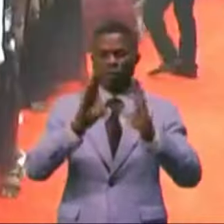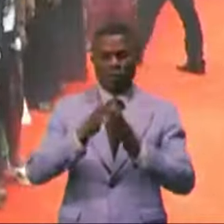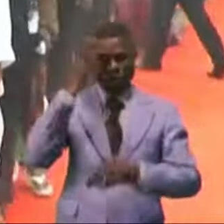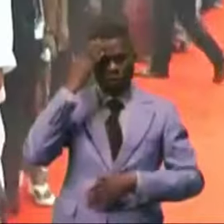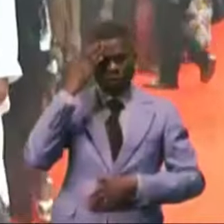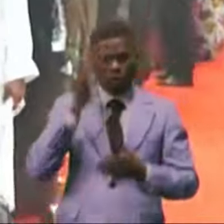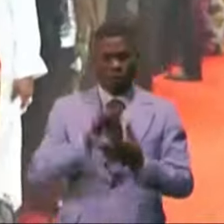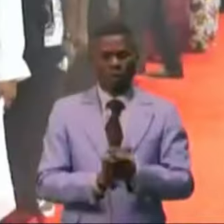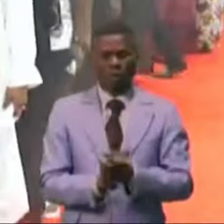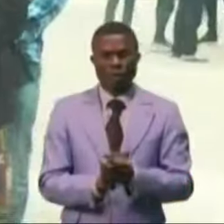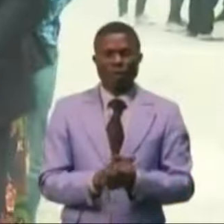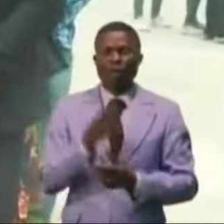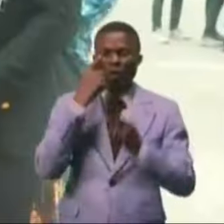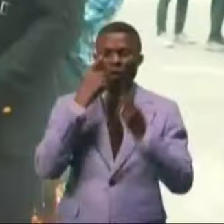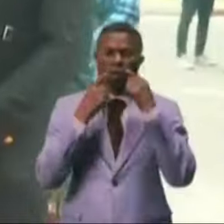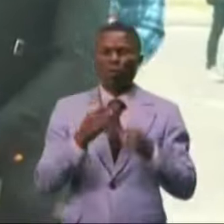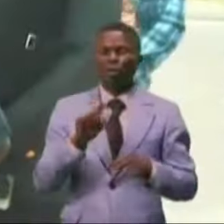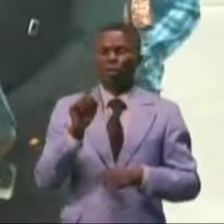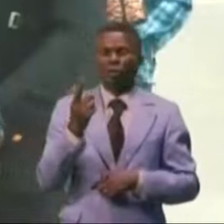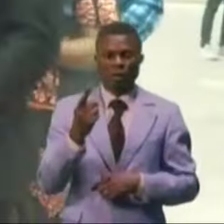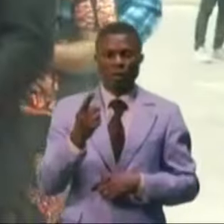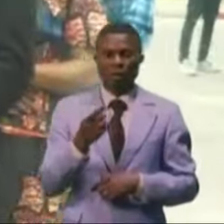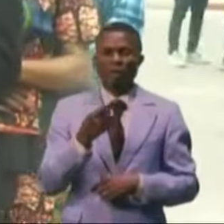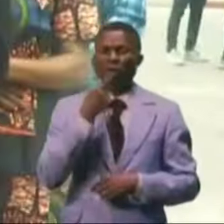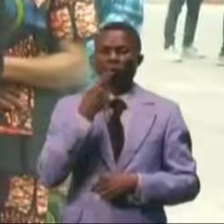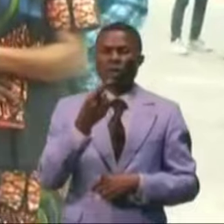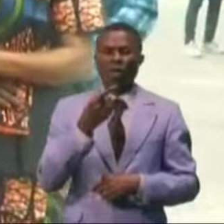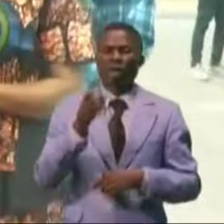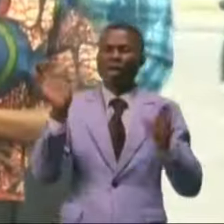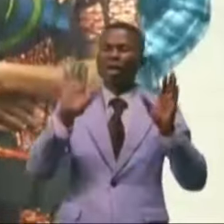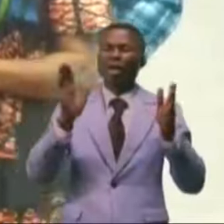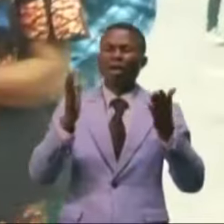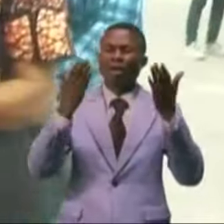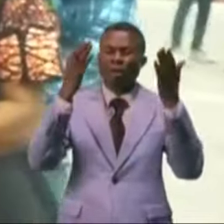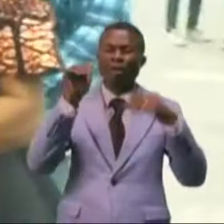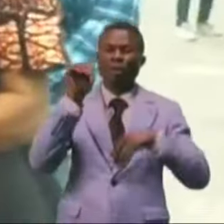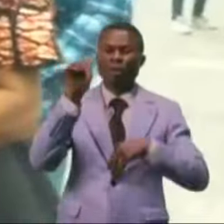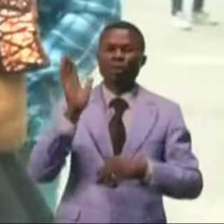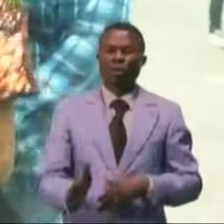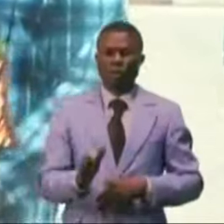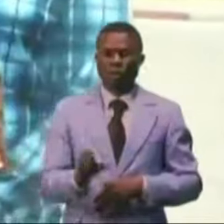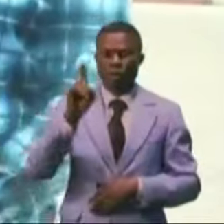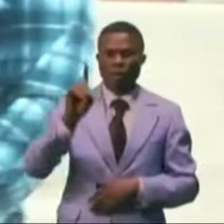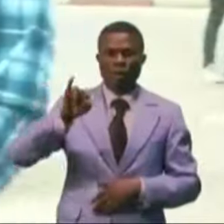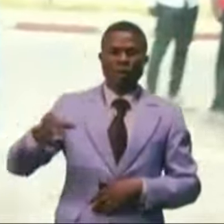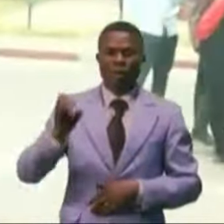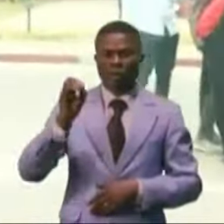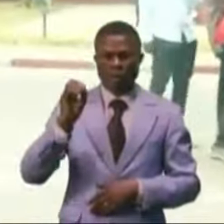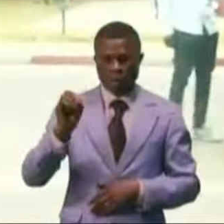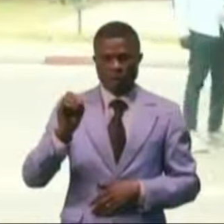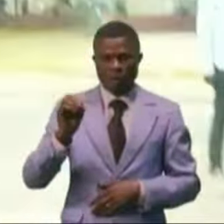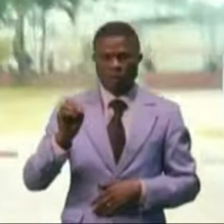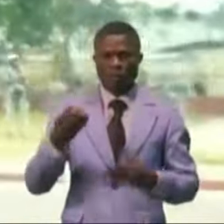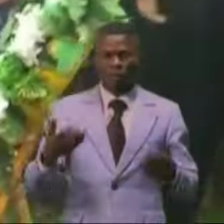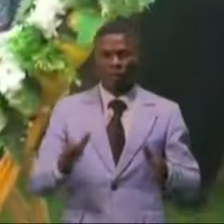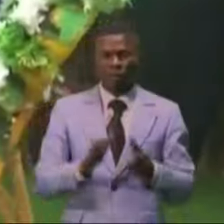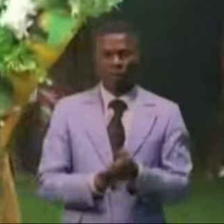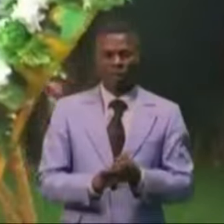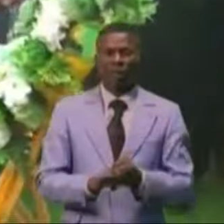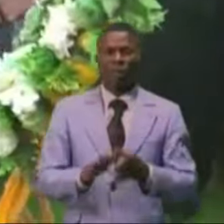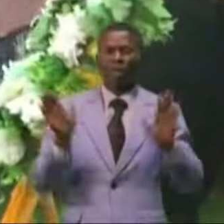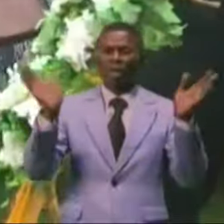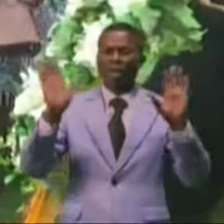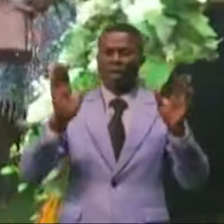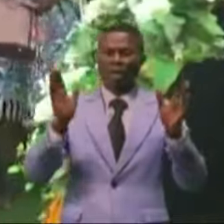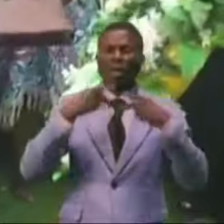eu d'autre mot que de dire « Adieu, directeur Jokoli Wanzenge Kosama Fabrice. Adieu,